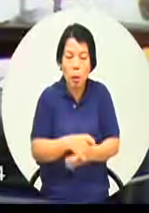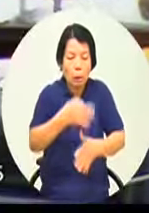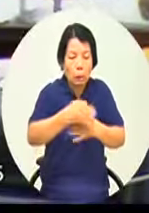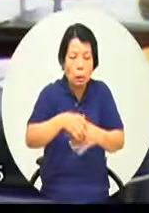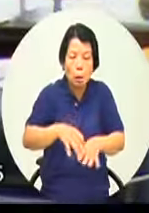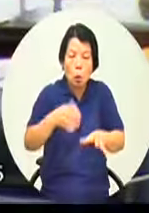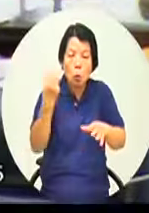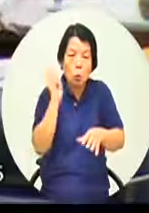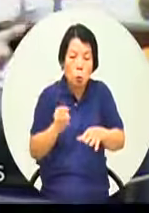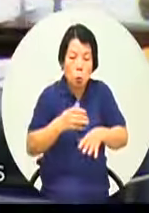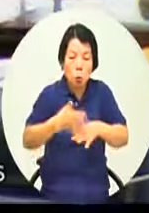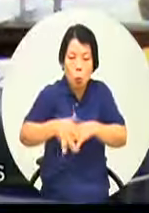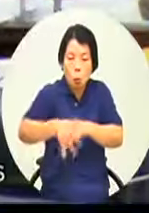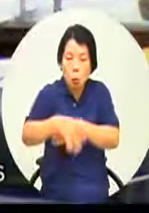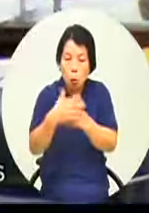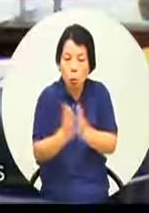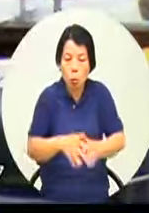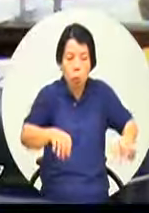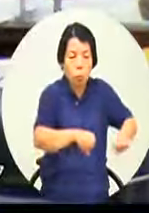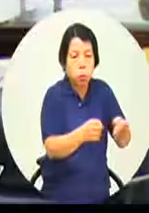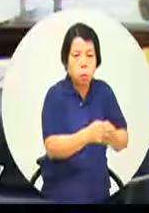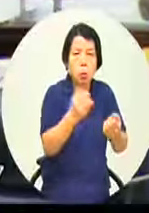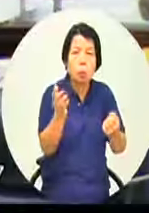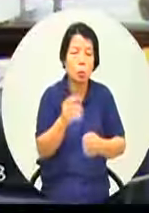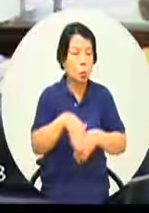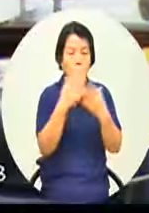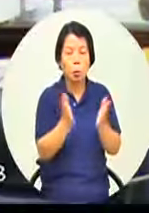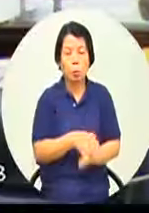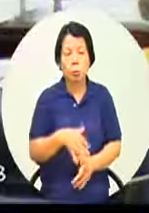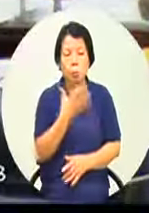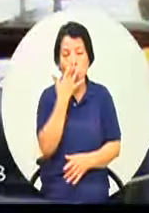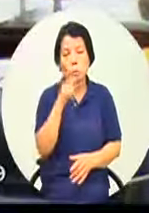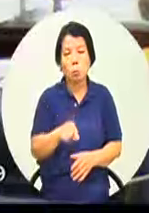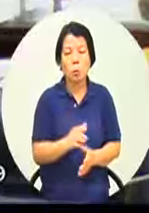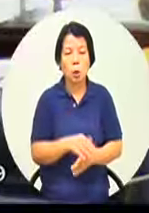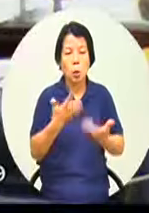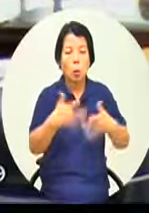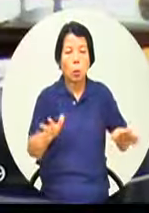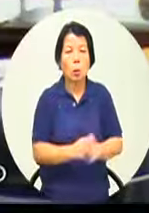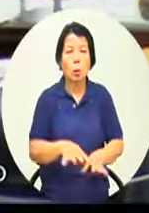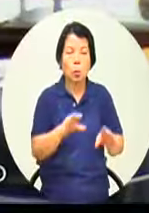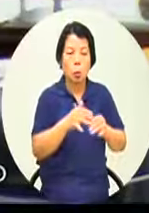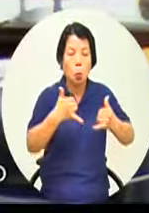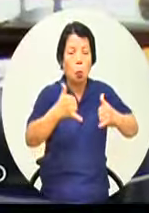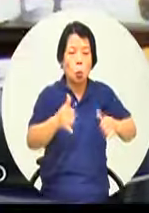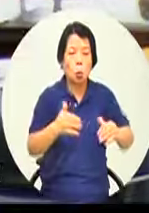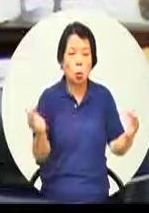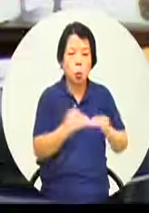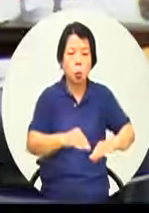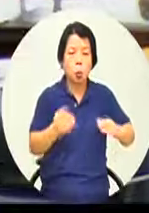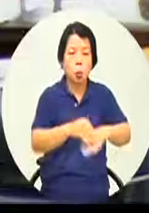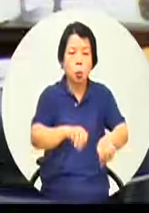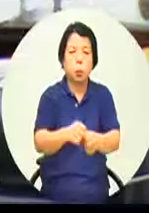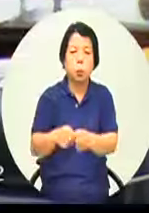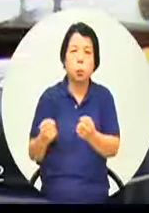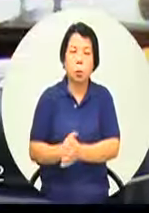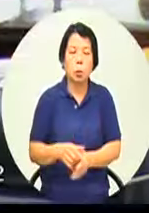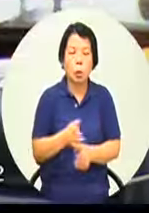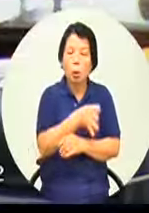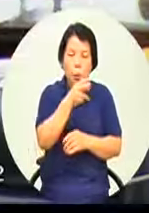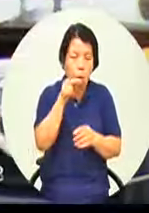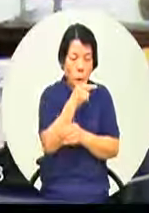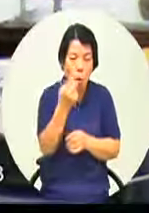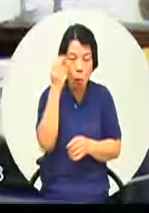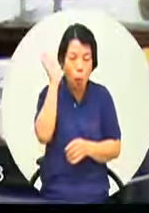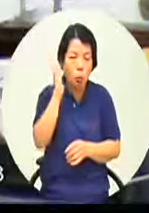晓得，然后被坑引我满栽，导致我们好多的路面都下陷啊。去看了一下，有时候是水利局的问题，